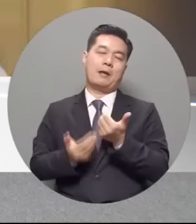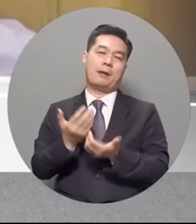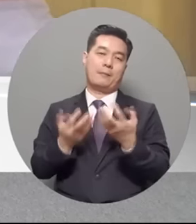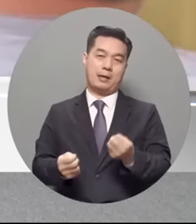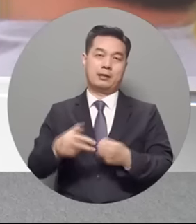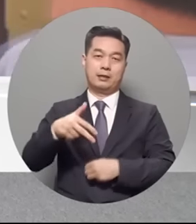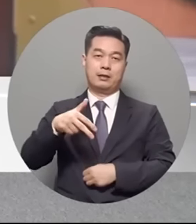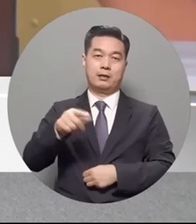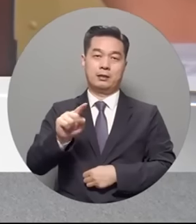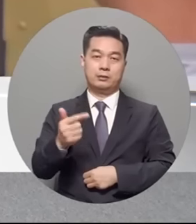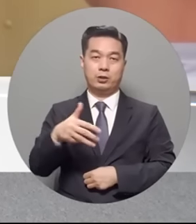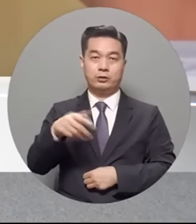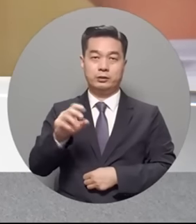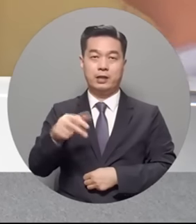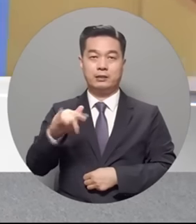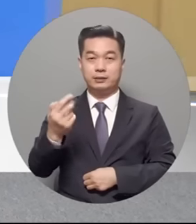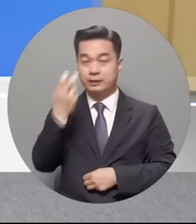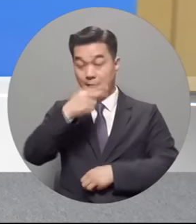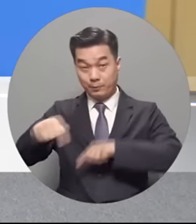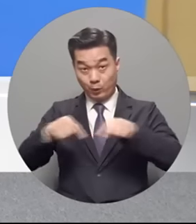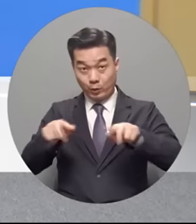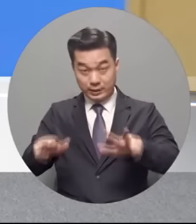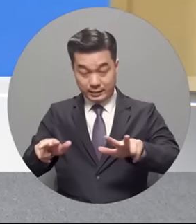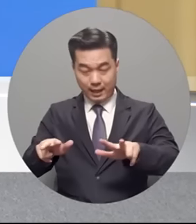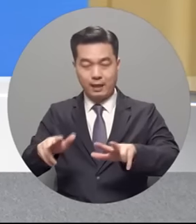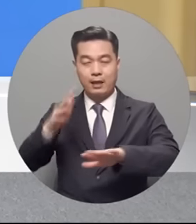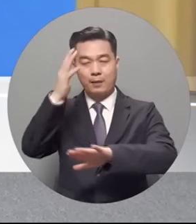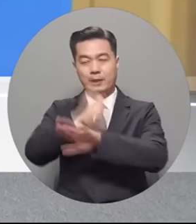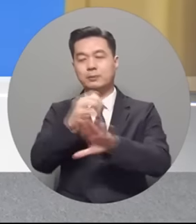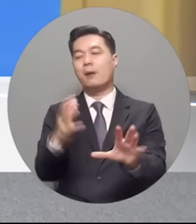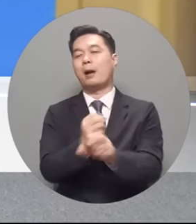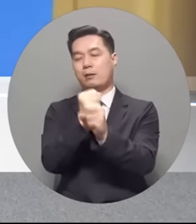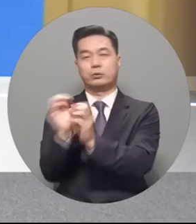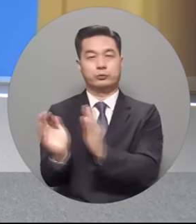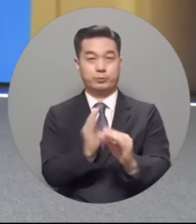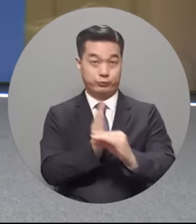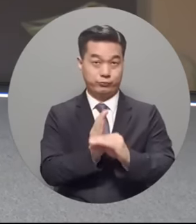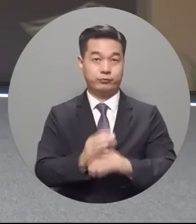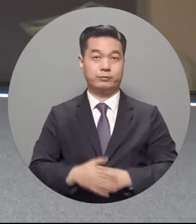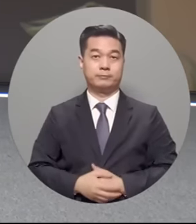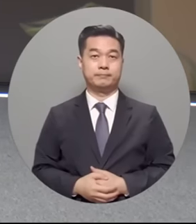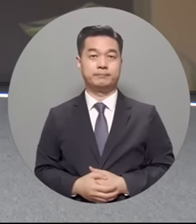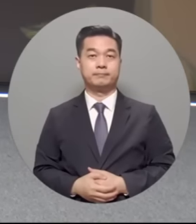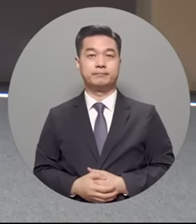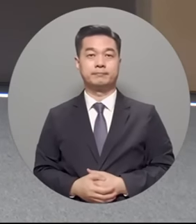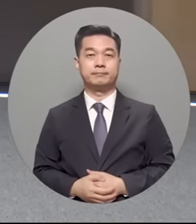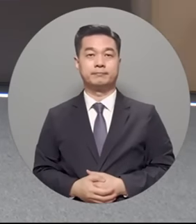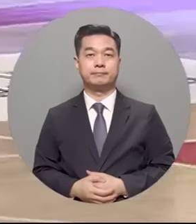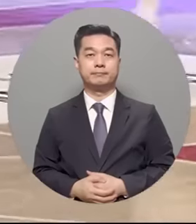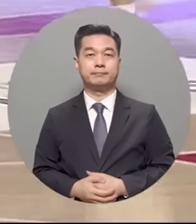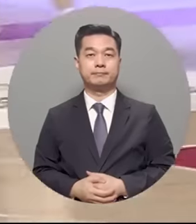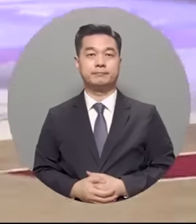전창진 감독과 선수단은 이제 화려한 마무리를 준비하고 있습니다. 김수근 기자입니다.